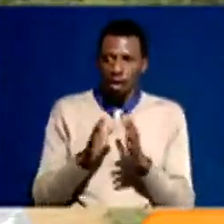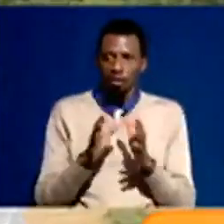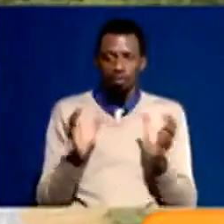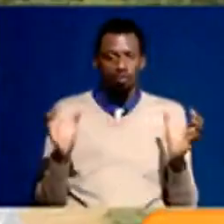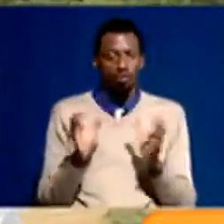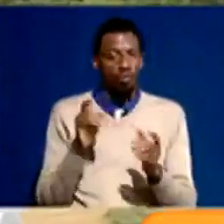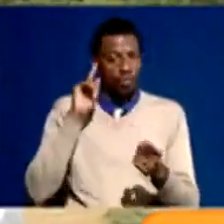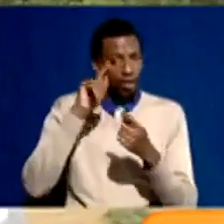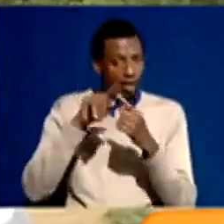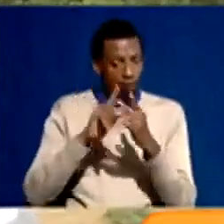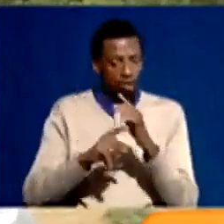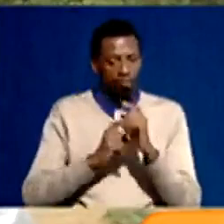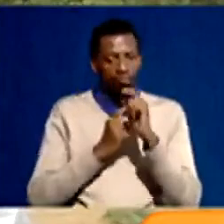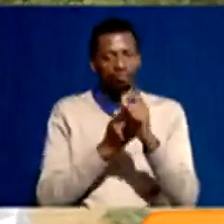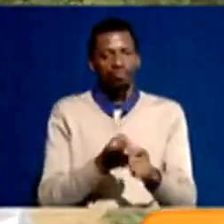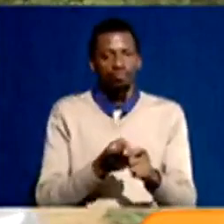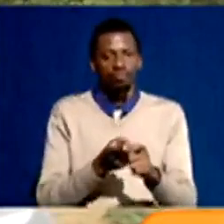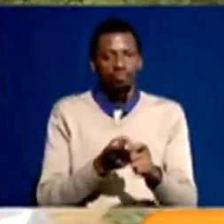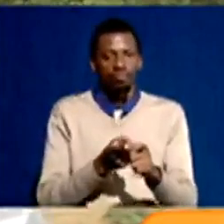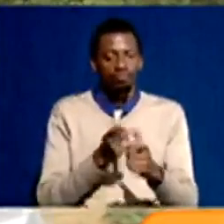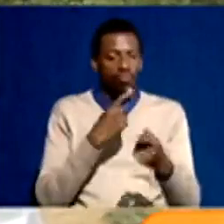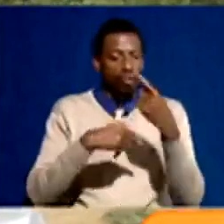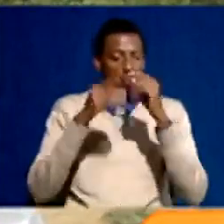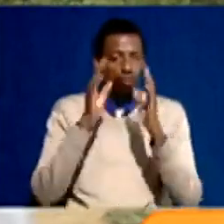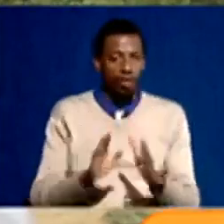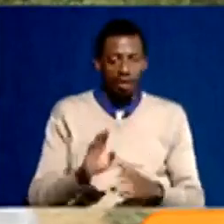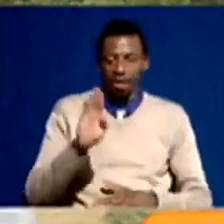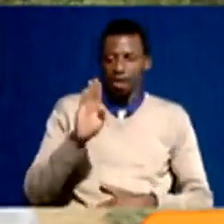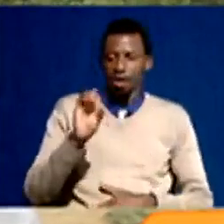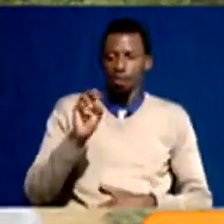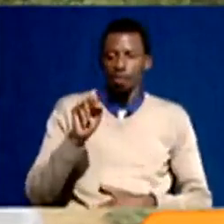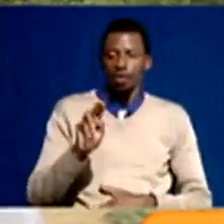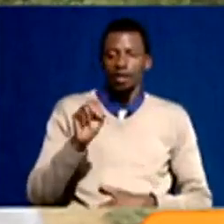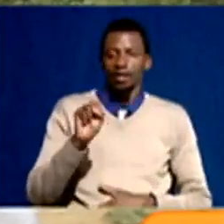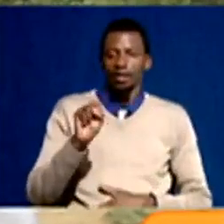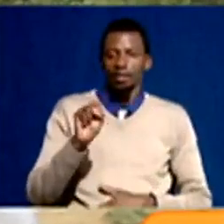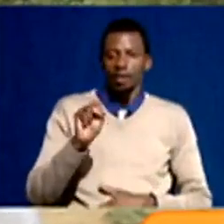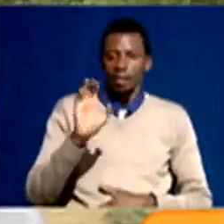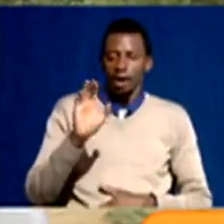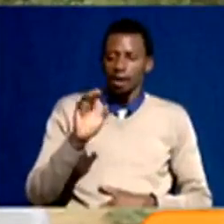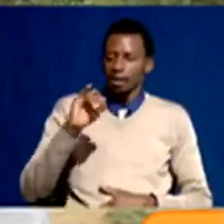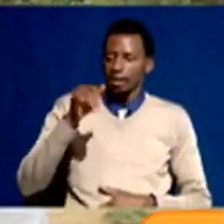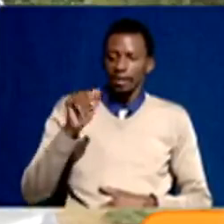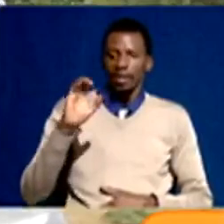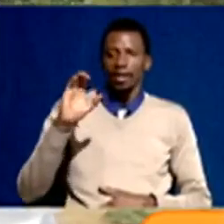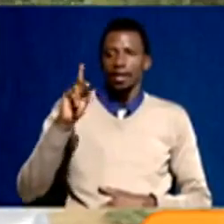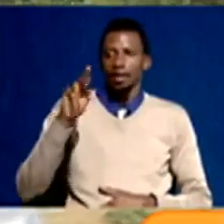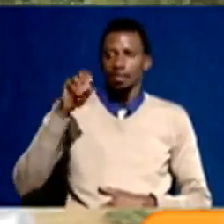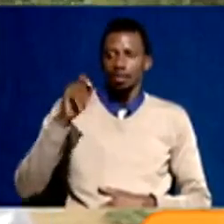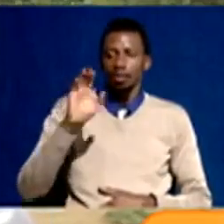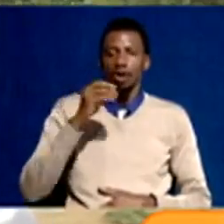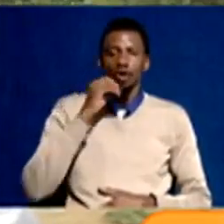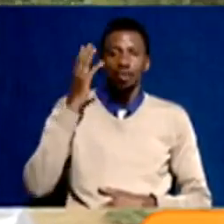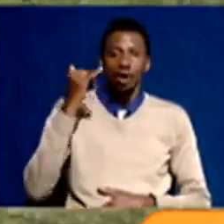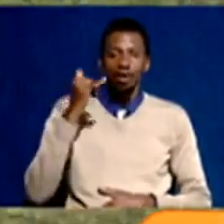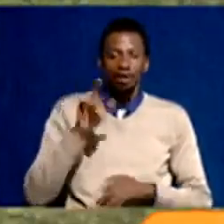ilikuwa ni kumtuza Nancy Letting, mshindi wa bonasi ya Super Jackpot, nyumbani kwake, lakini safari hiyo ikapigwa breki na